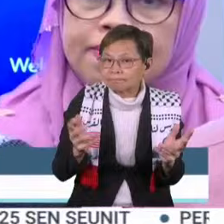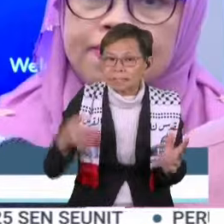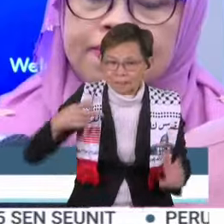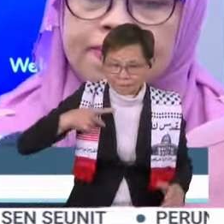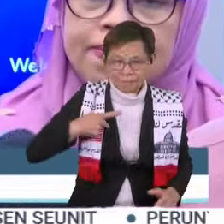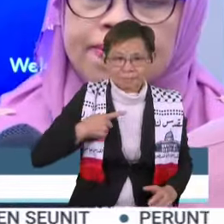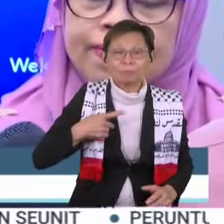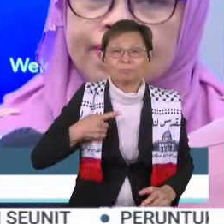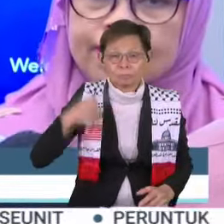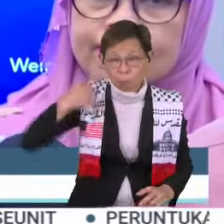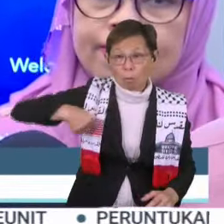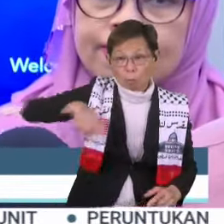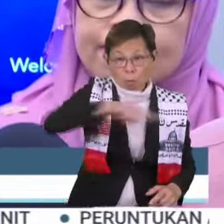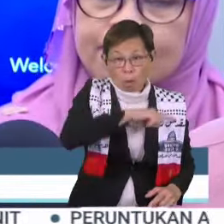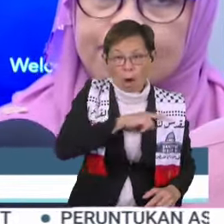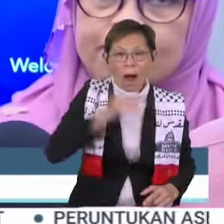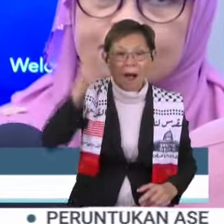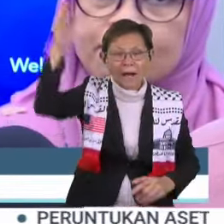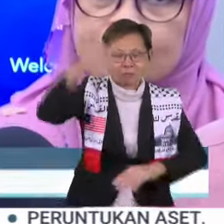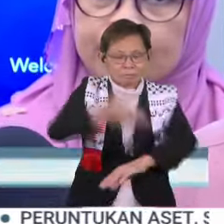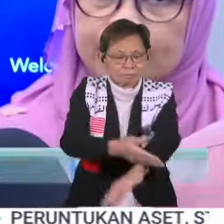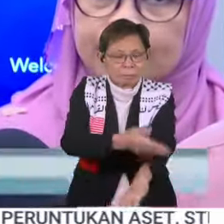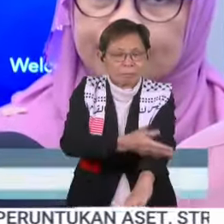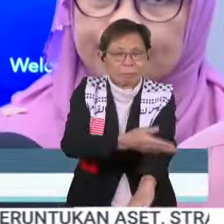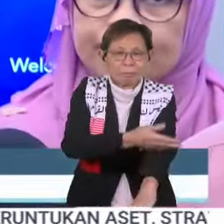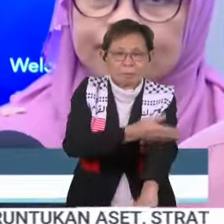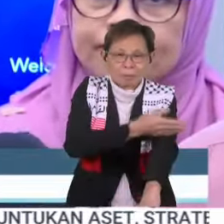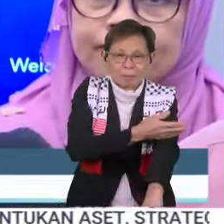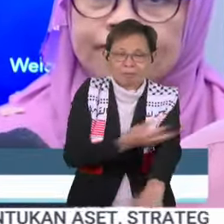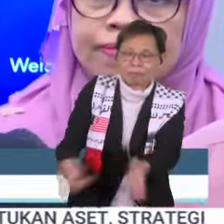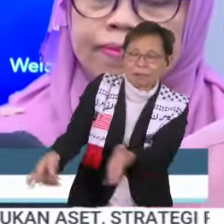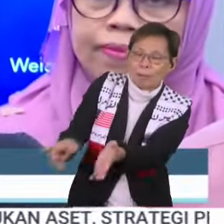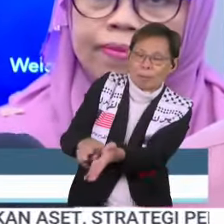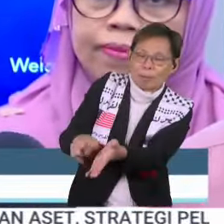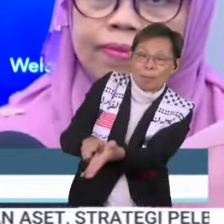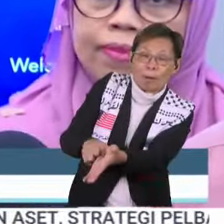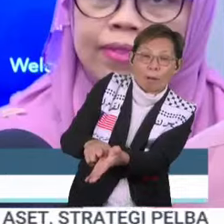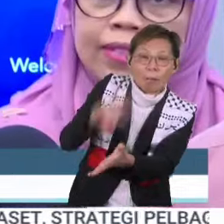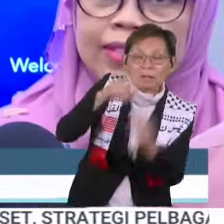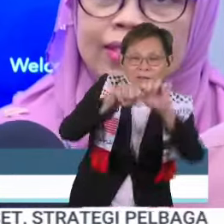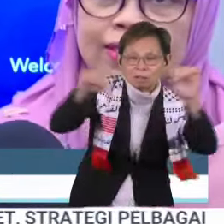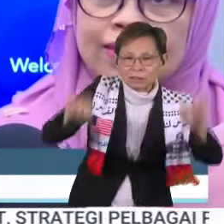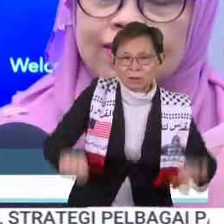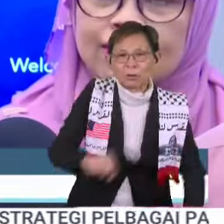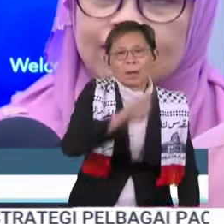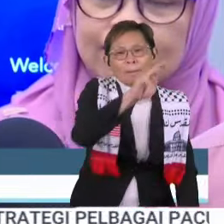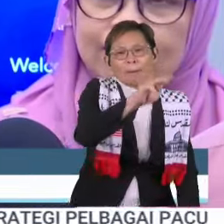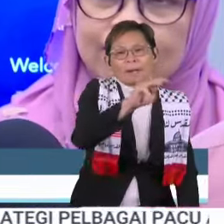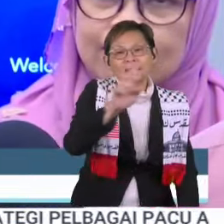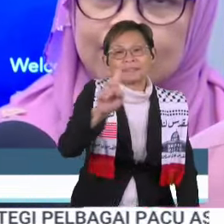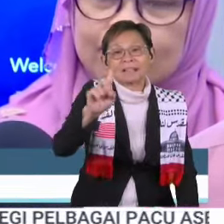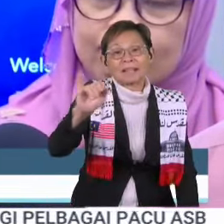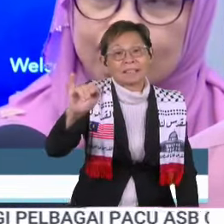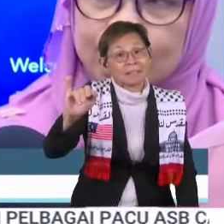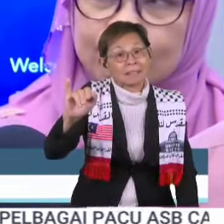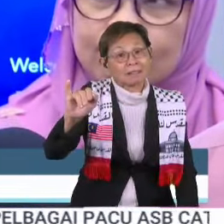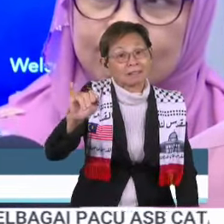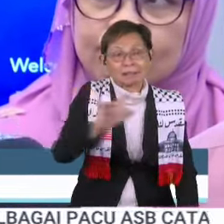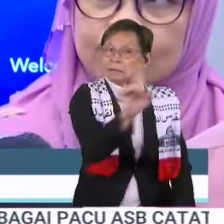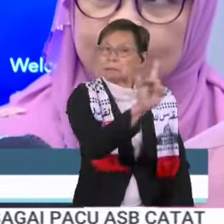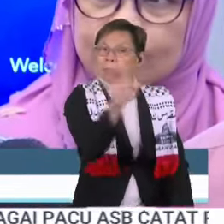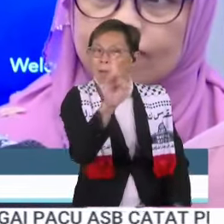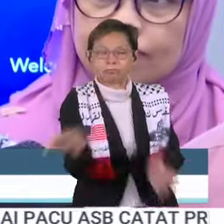kita akan dapat pertingkatkan pendaftaran bagi sistem MyDigital ID yang merupakan